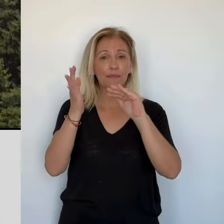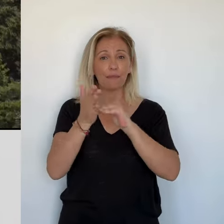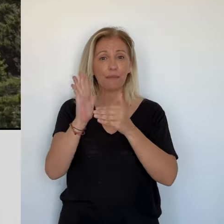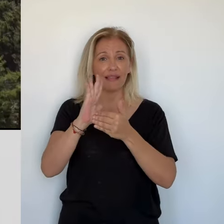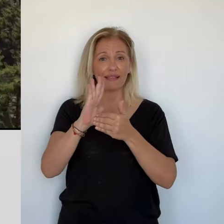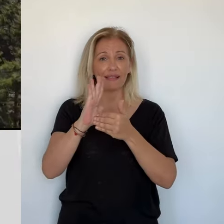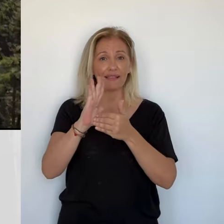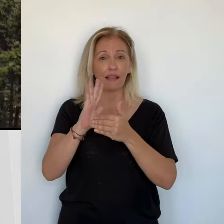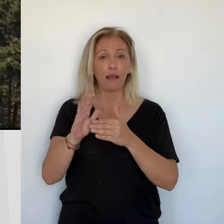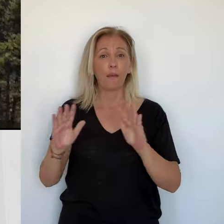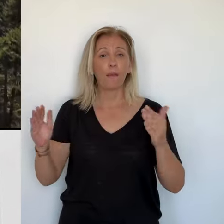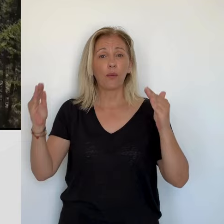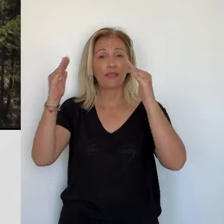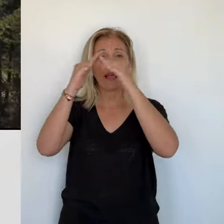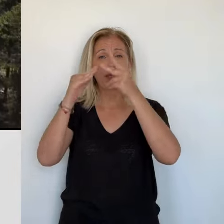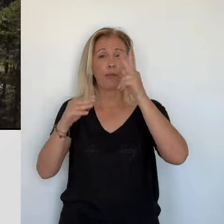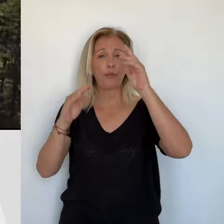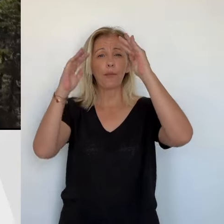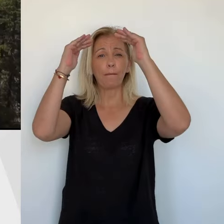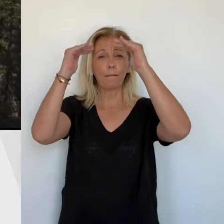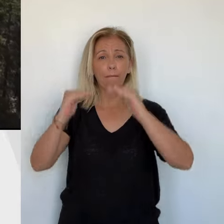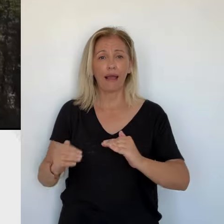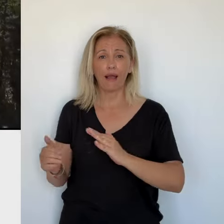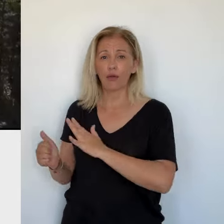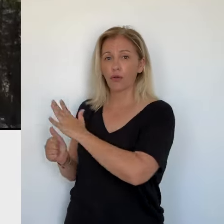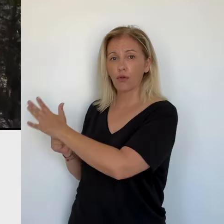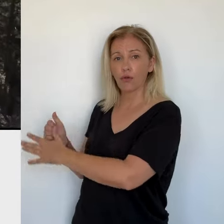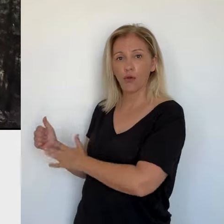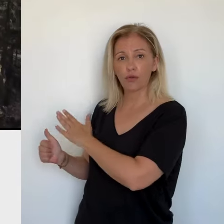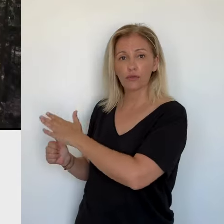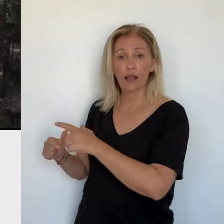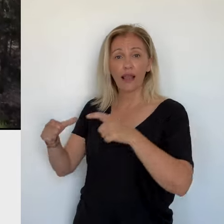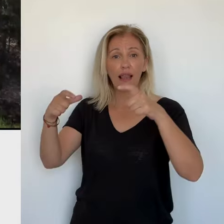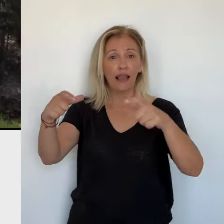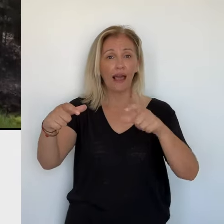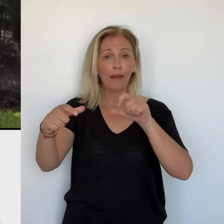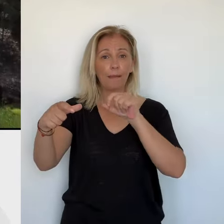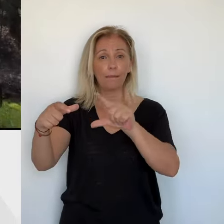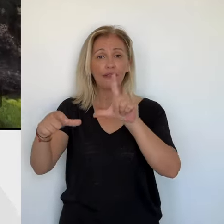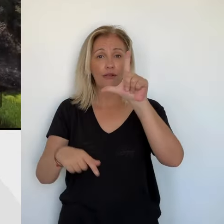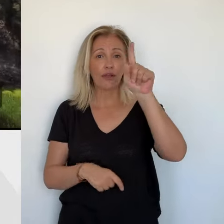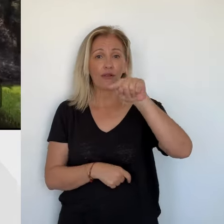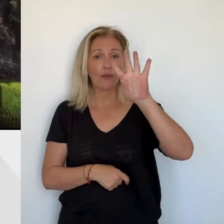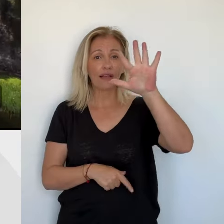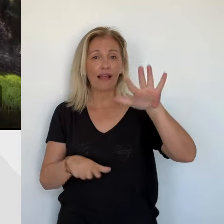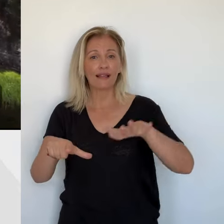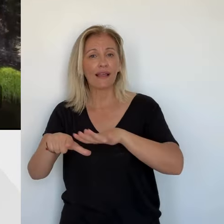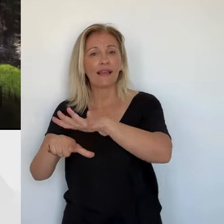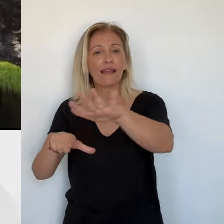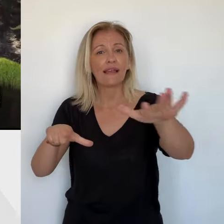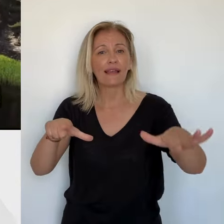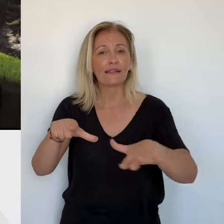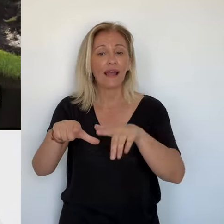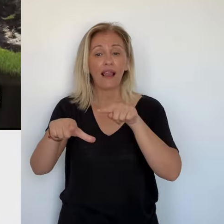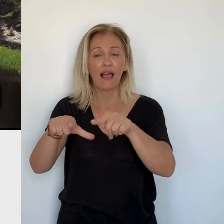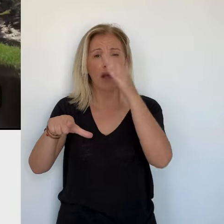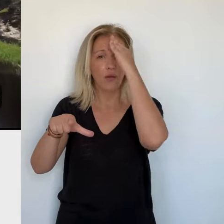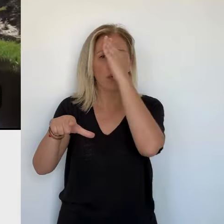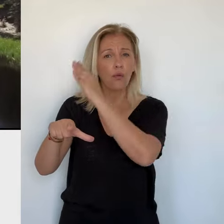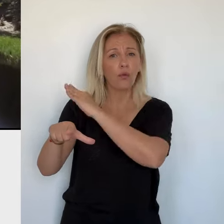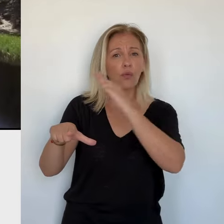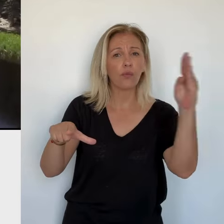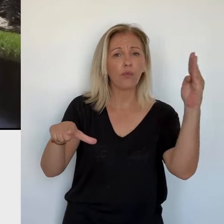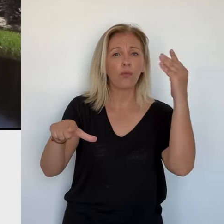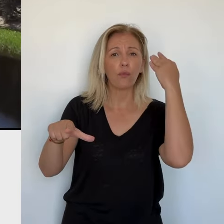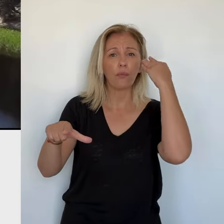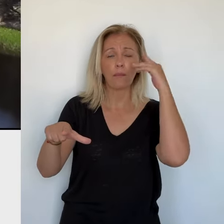est à 1310 mètres d'altitude. C'est un des lacs de montagne les plus bas de Corse. Le plan d'eau d'une superficie de 2,4 hectares est